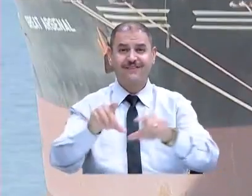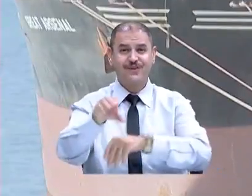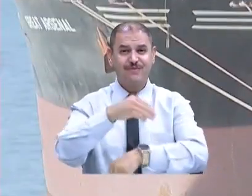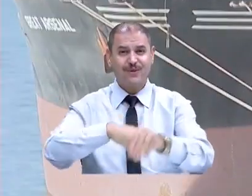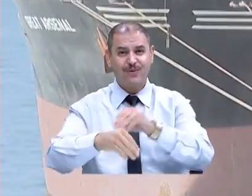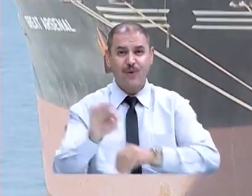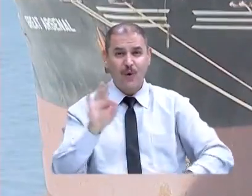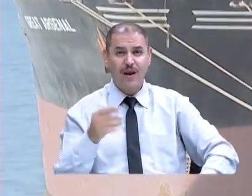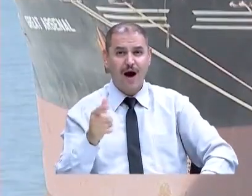التلفزيون الاردني